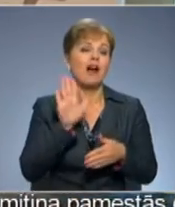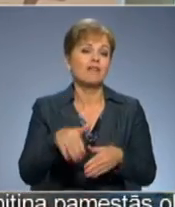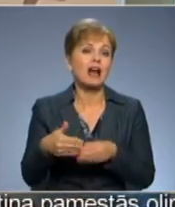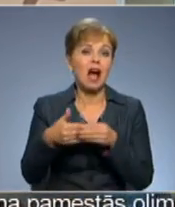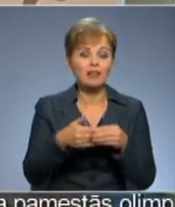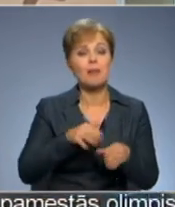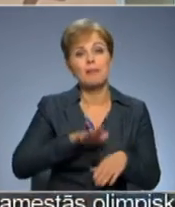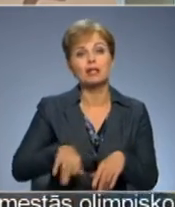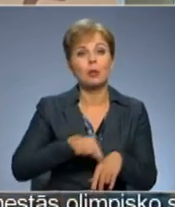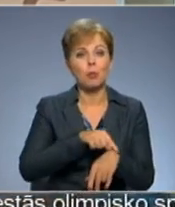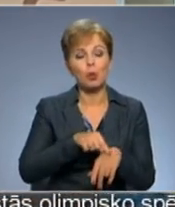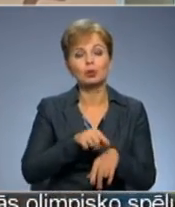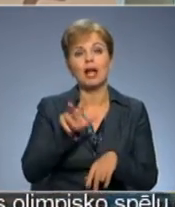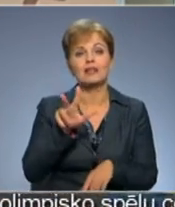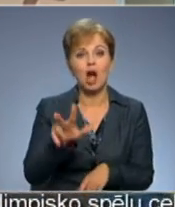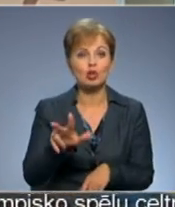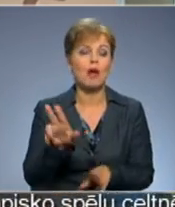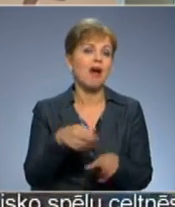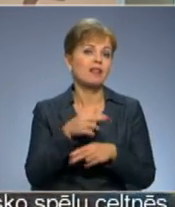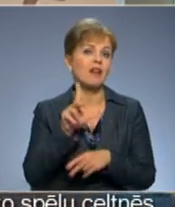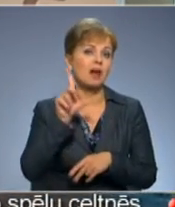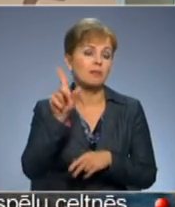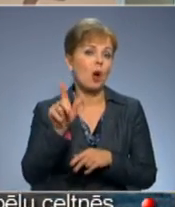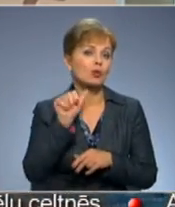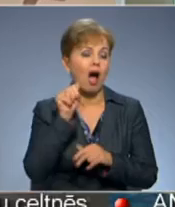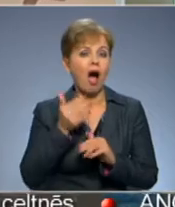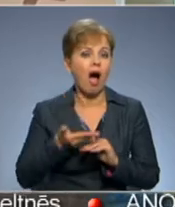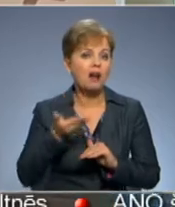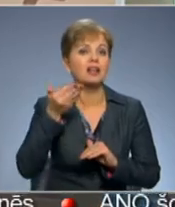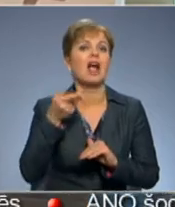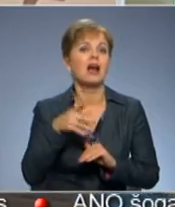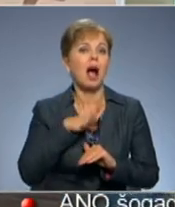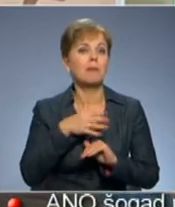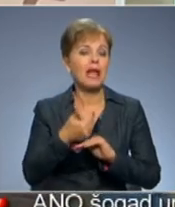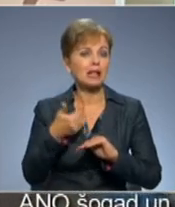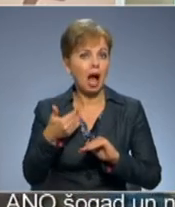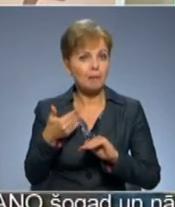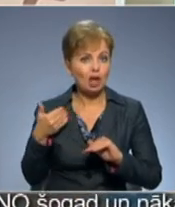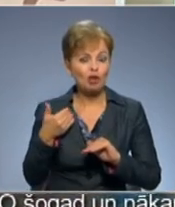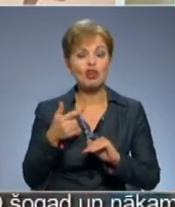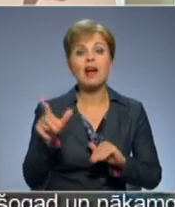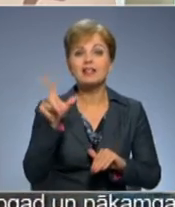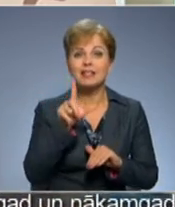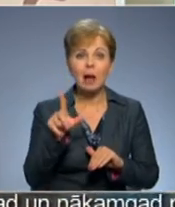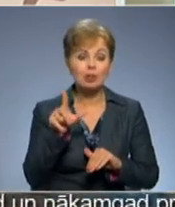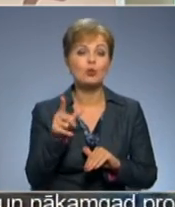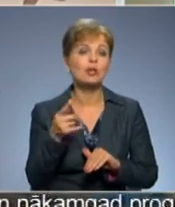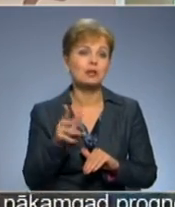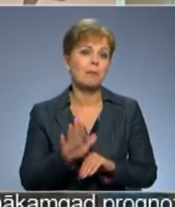pēc 8:00 un nav jābrauc dot agri no rītiem. Tā kā tas bija iepriekš, jo 7 bērns jau